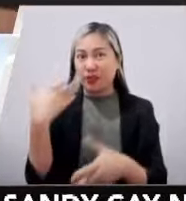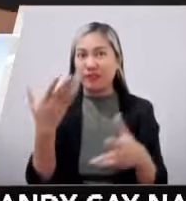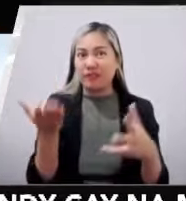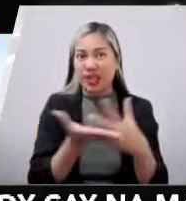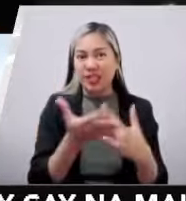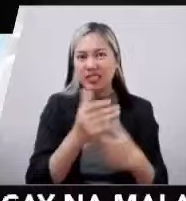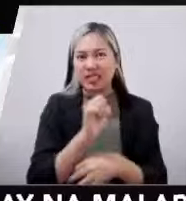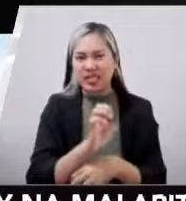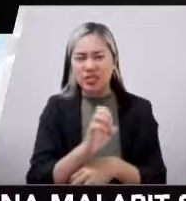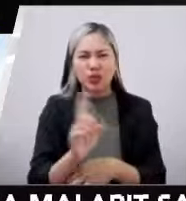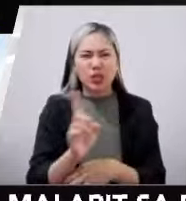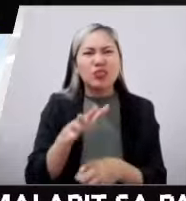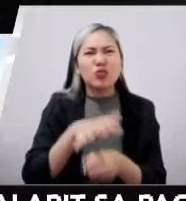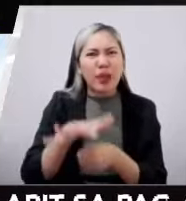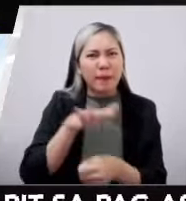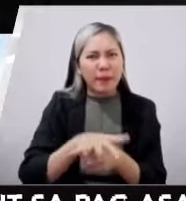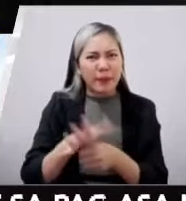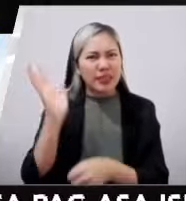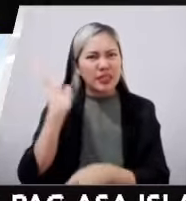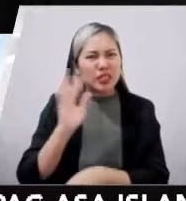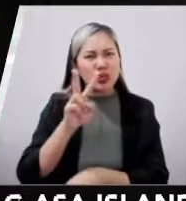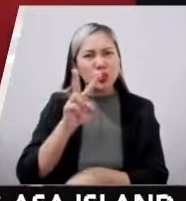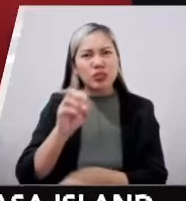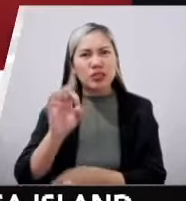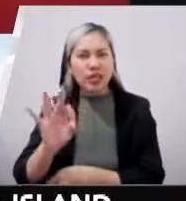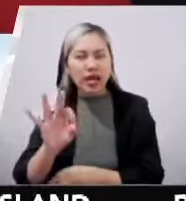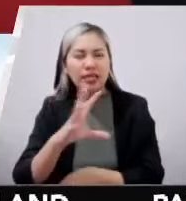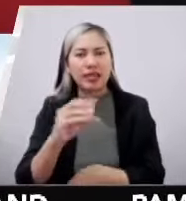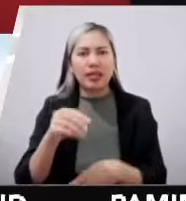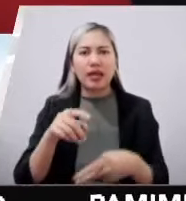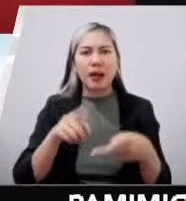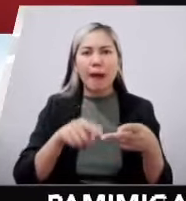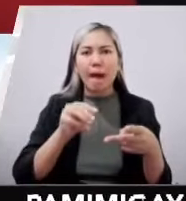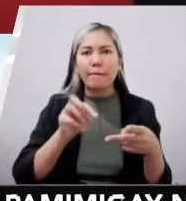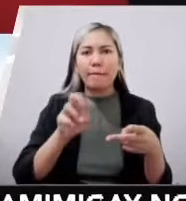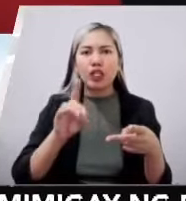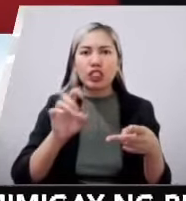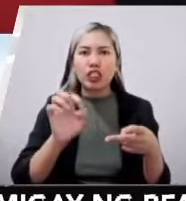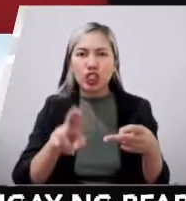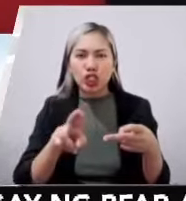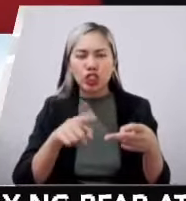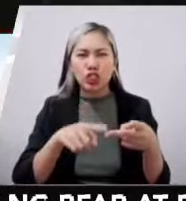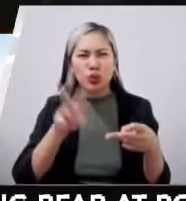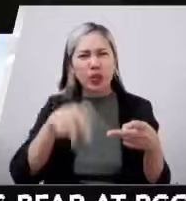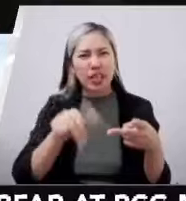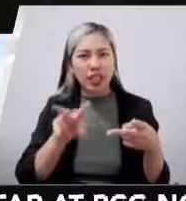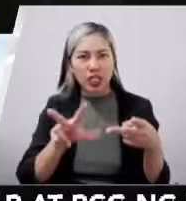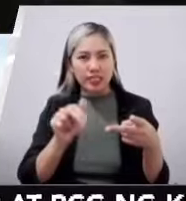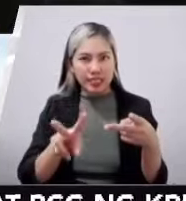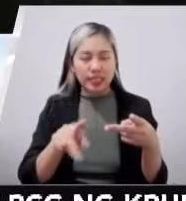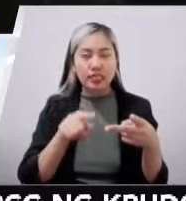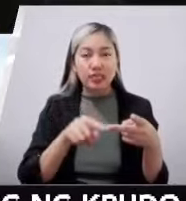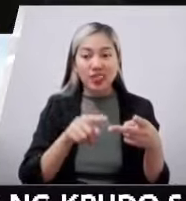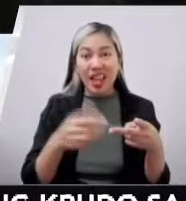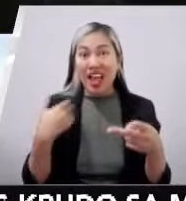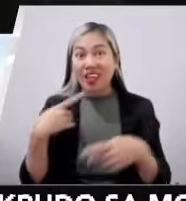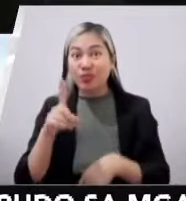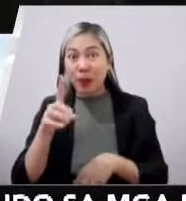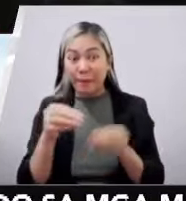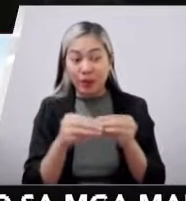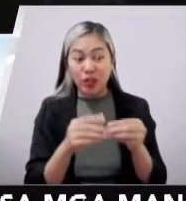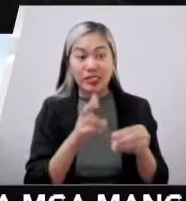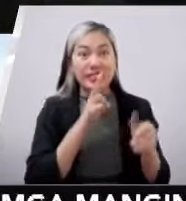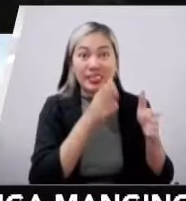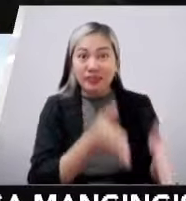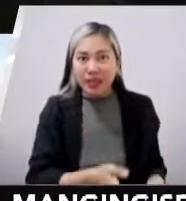noong 2009 at murder noong 2013. Patuloy naman ang pagtunton sa nakatakas na suspect na nanutok ng baril. Gayon din sa